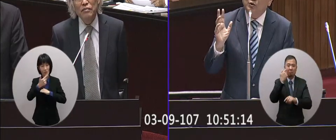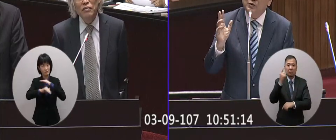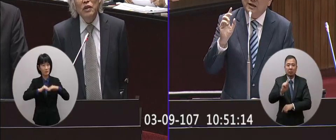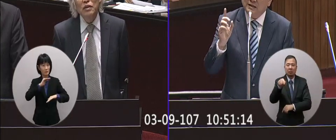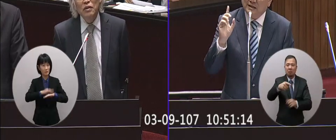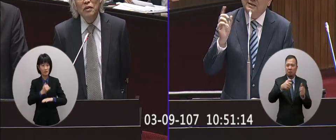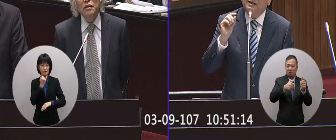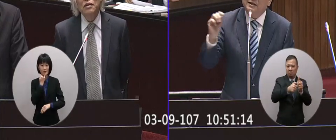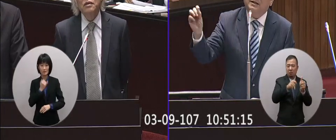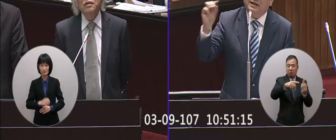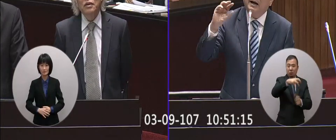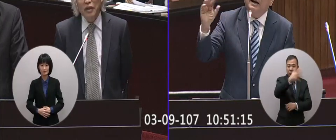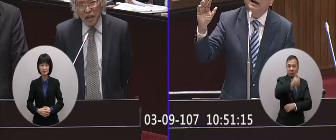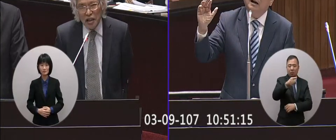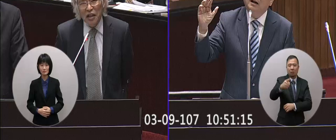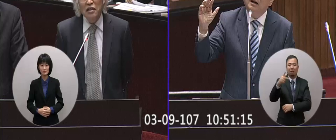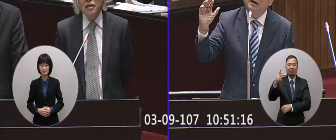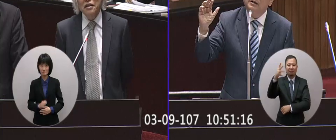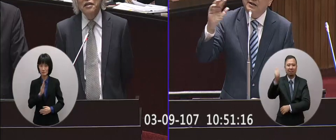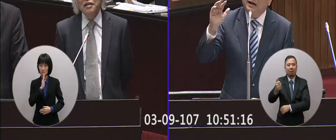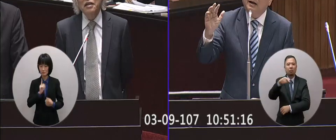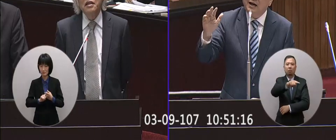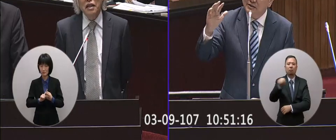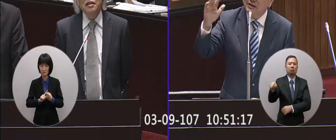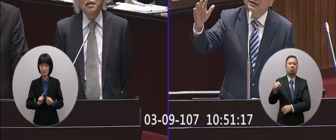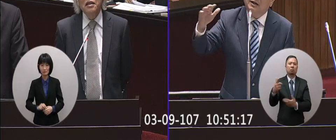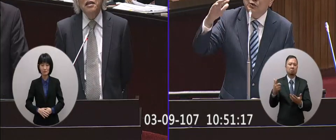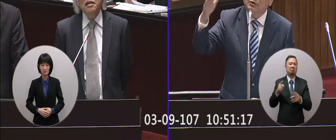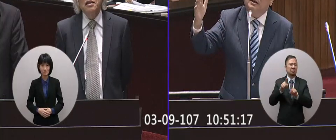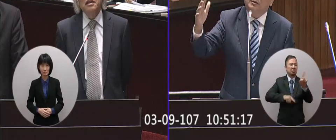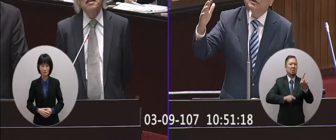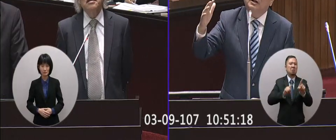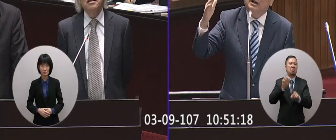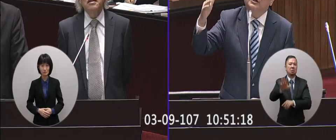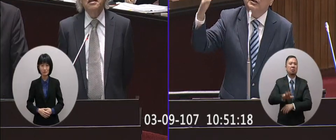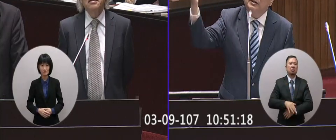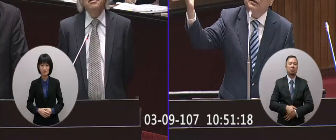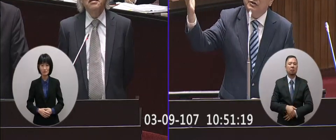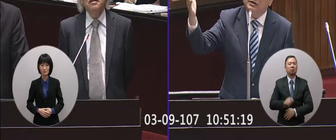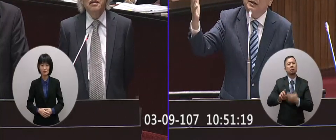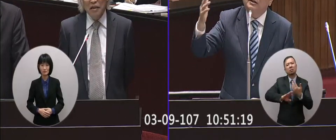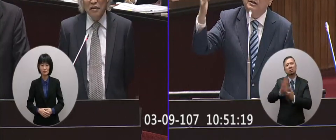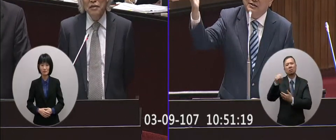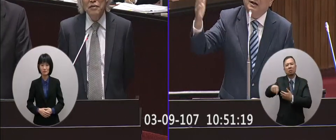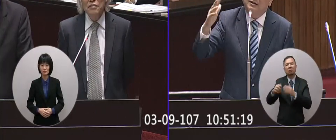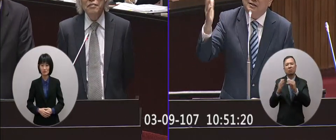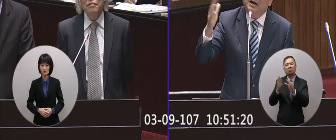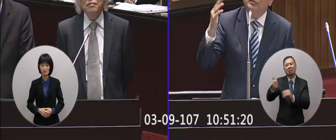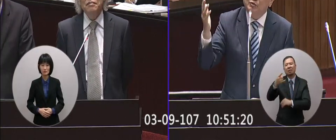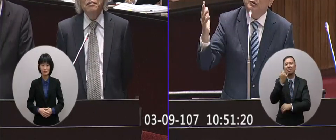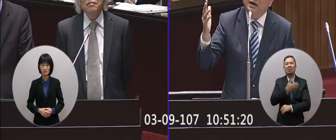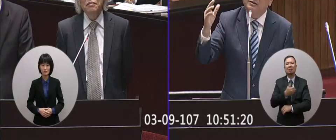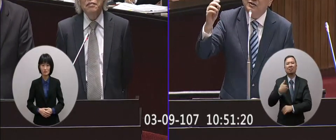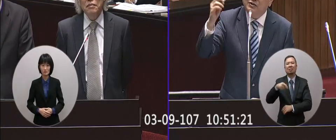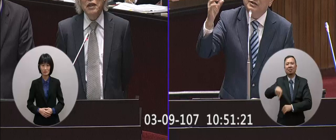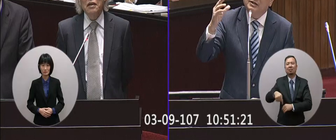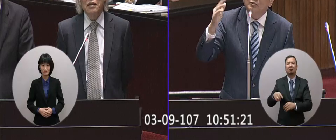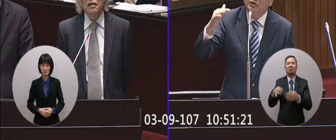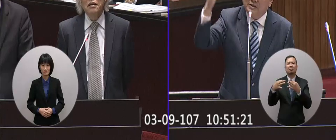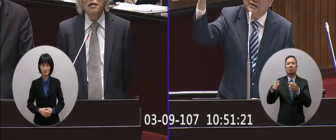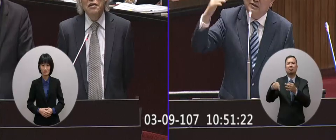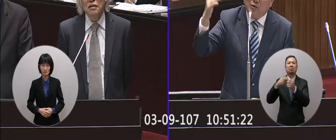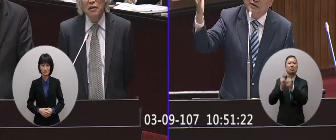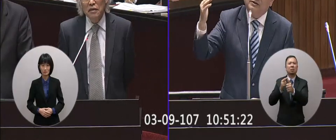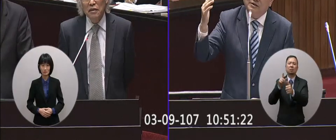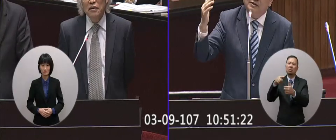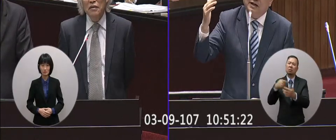副处长或副局长跟科长这届了。 对对对， 这届了。啊，其他当然局长他应该可以检任级以上，检任级上大概差别就不大，只是薪资